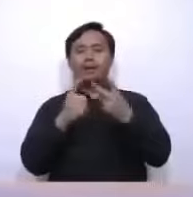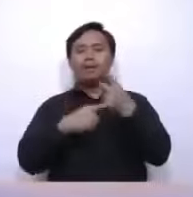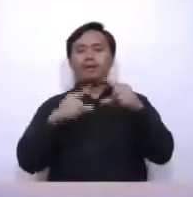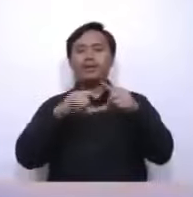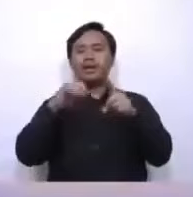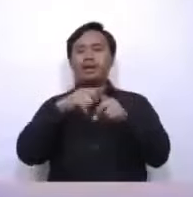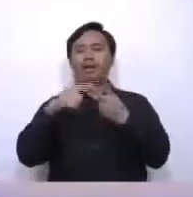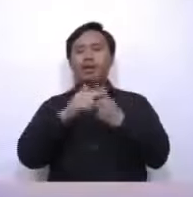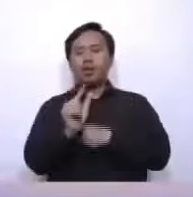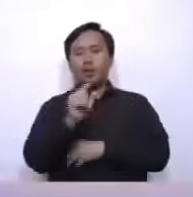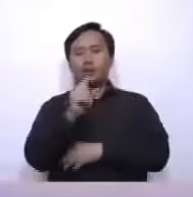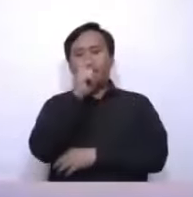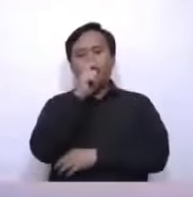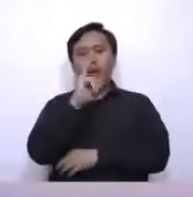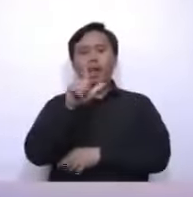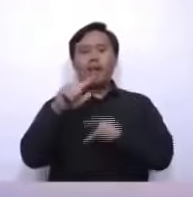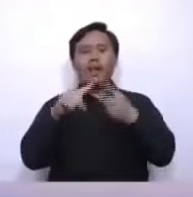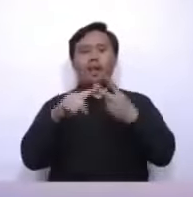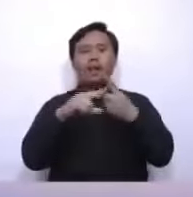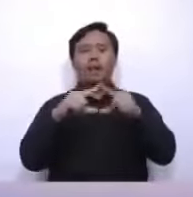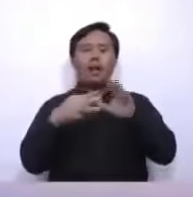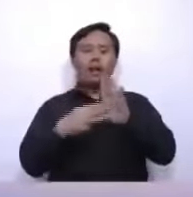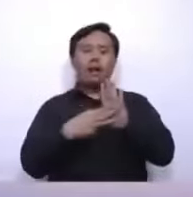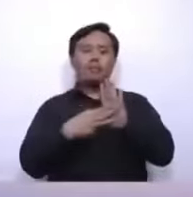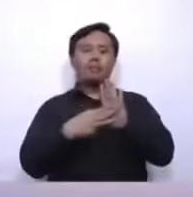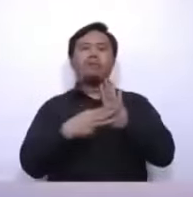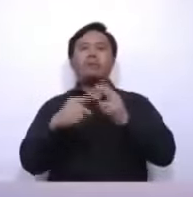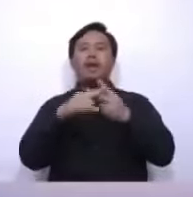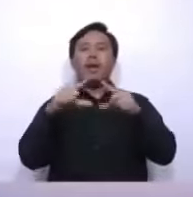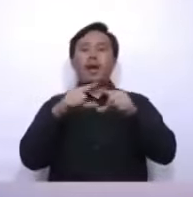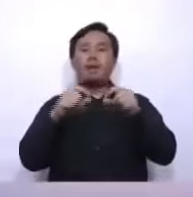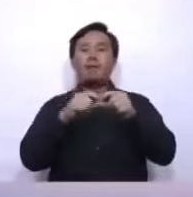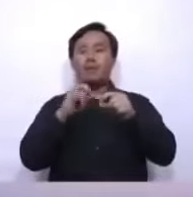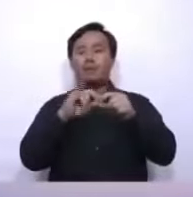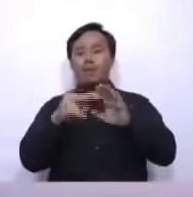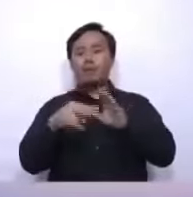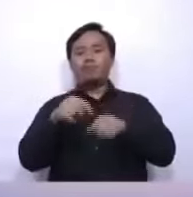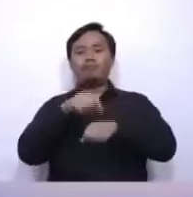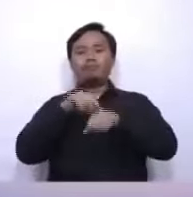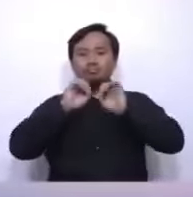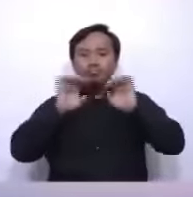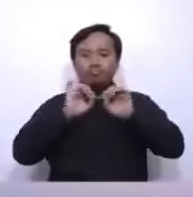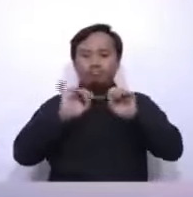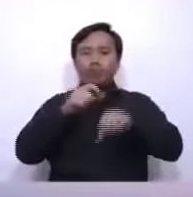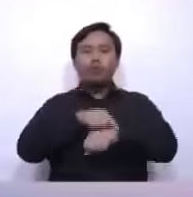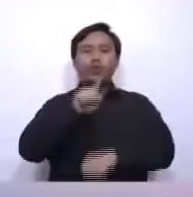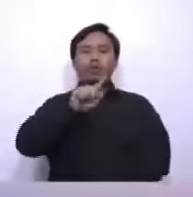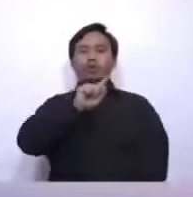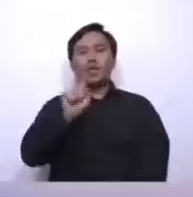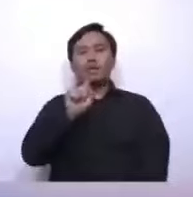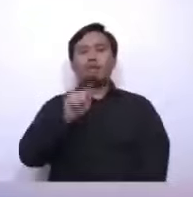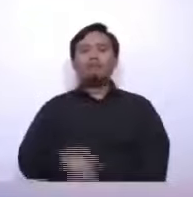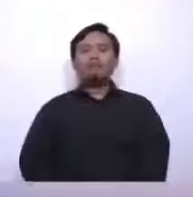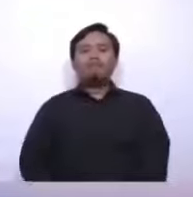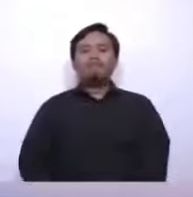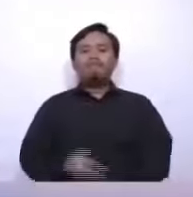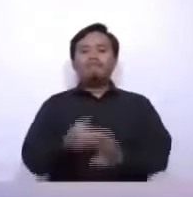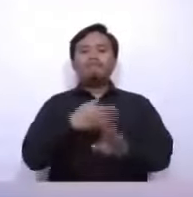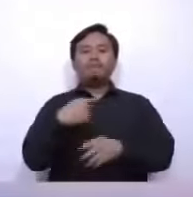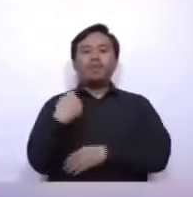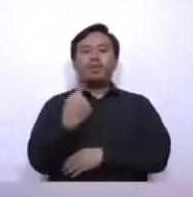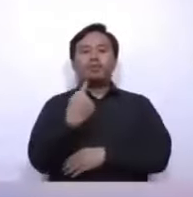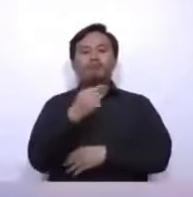persilakan memberikan pernyataan penutup dalam waktu 1 menit ketika Anda berbicara. Sebelumnya, kami ingin mengucapkan turut berduka cita